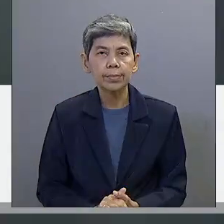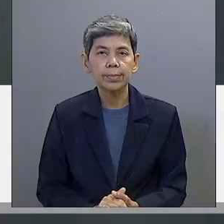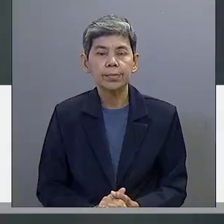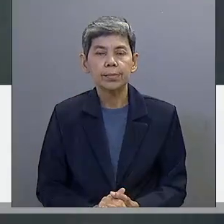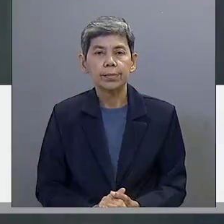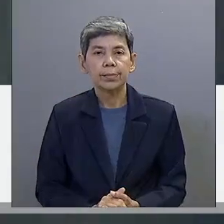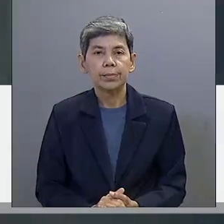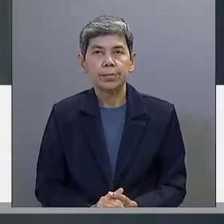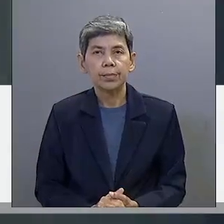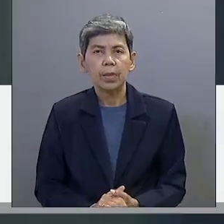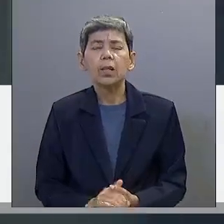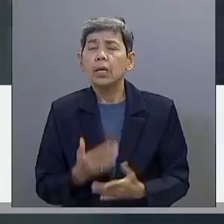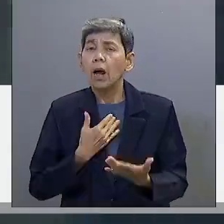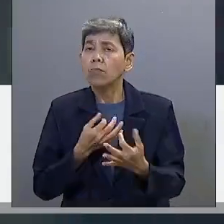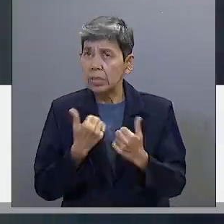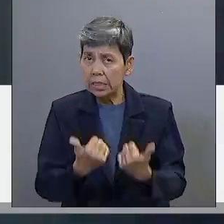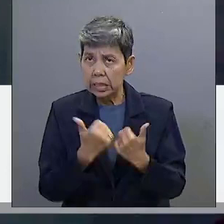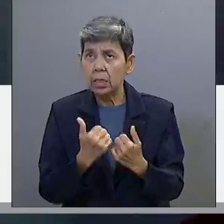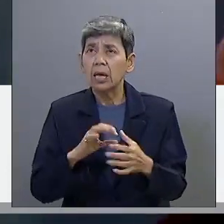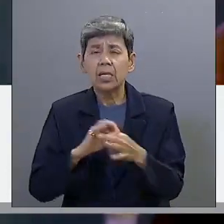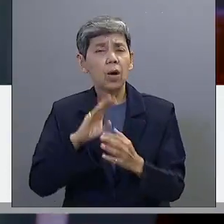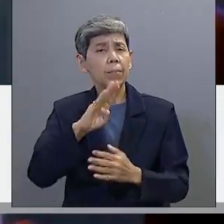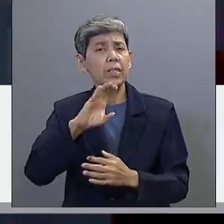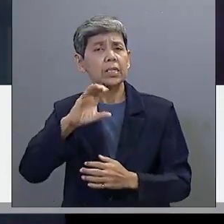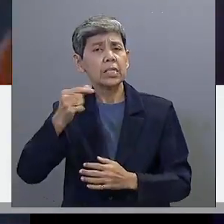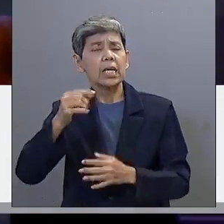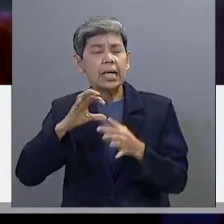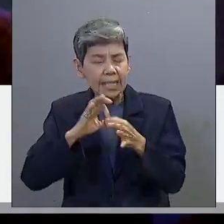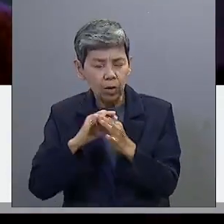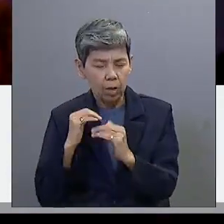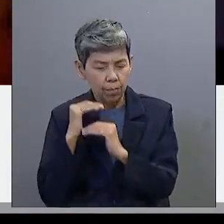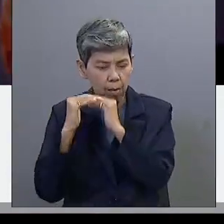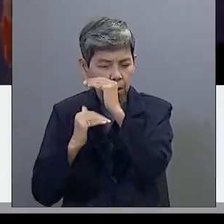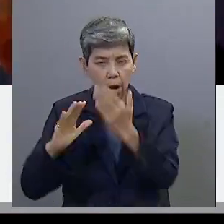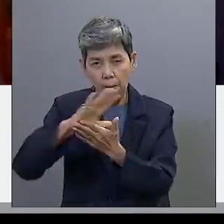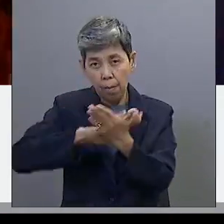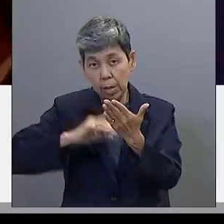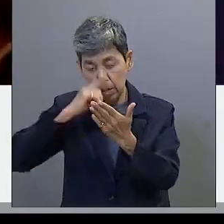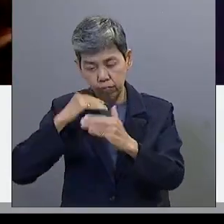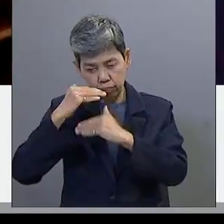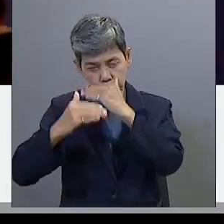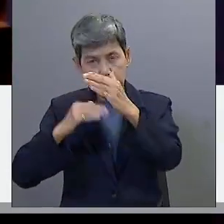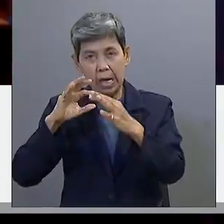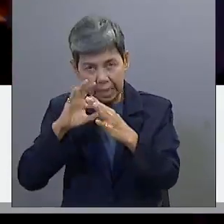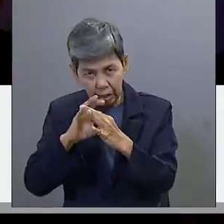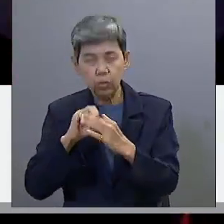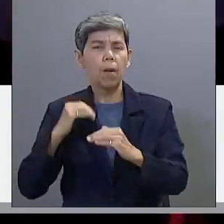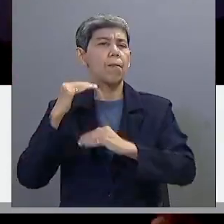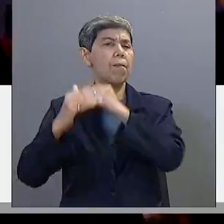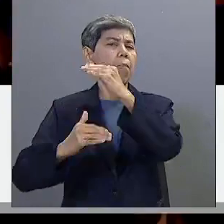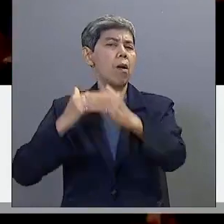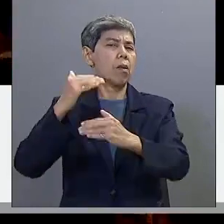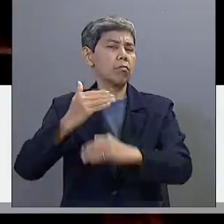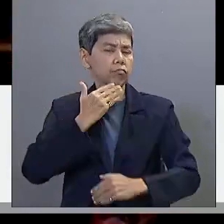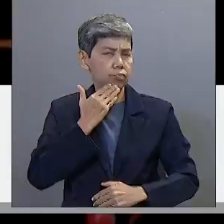Economyพร้อมชี้ว่าโมเดลเศรษฐกิจ BCG จะสร้างการเติบโตของประเทศและตอบโจทย์เป้าหมายการพัฒนาที่สร้างความ